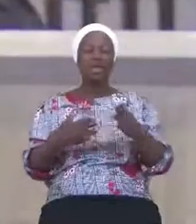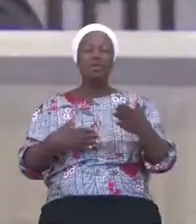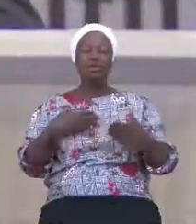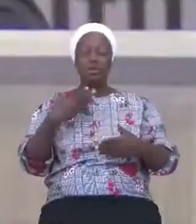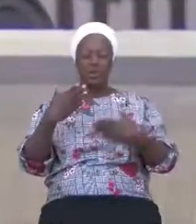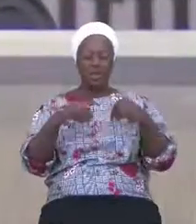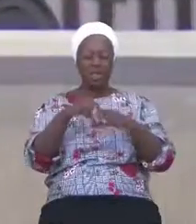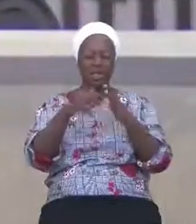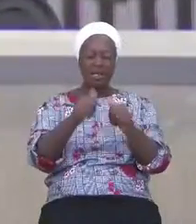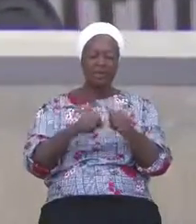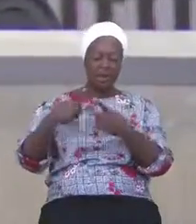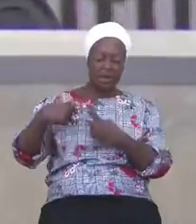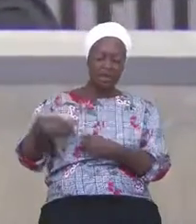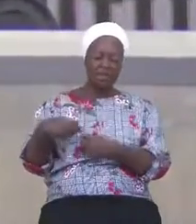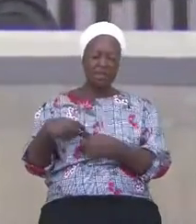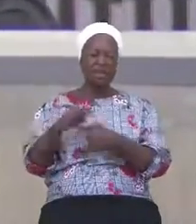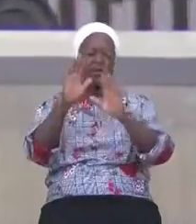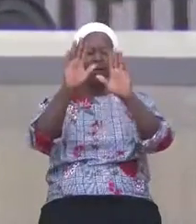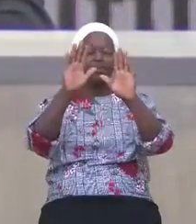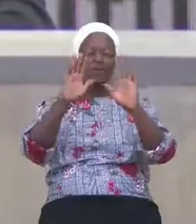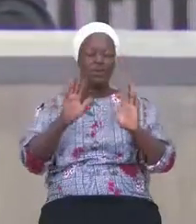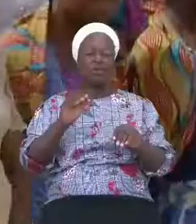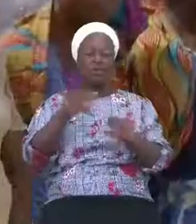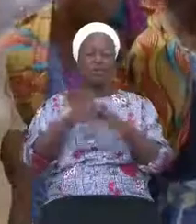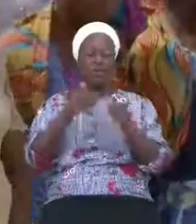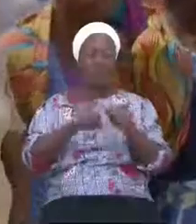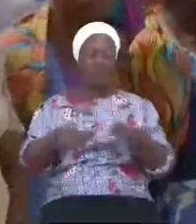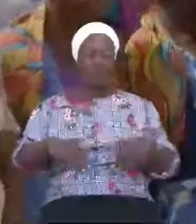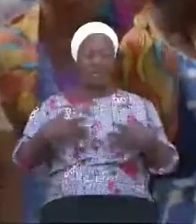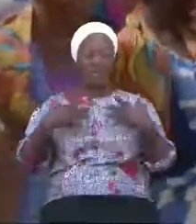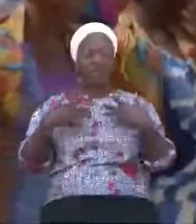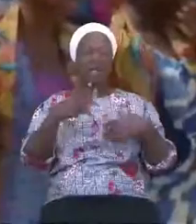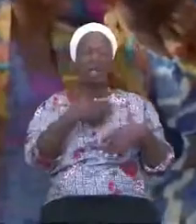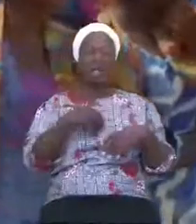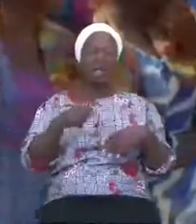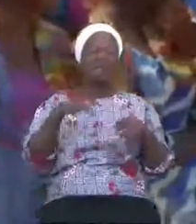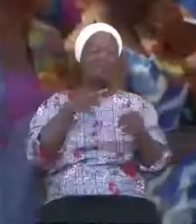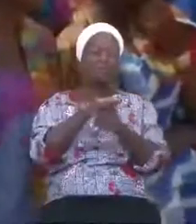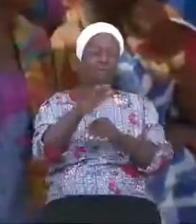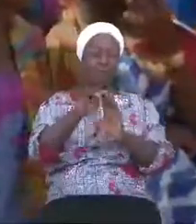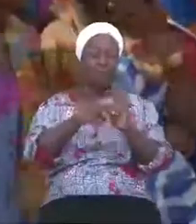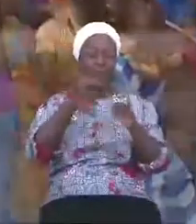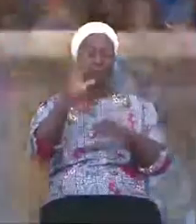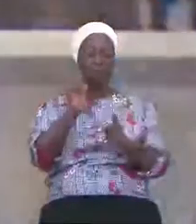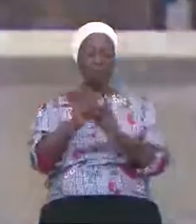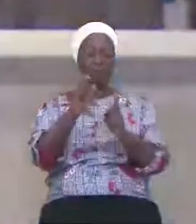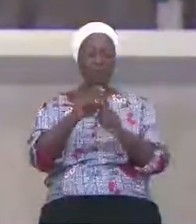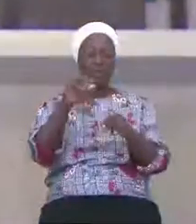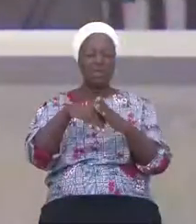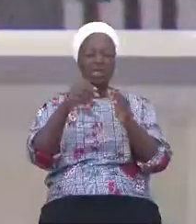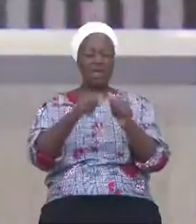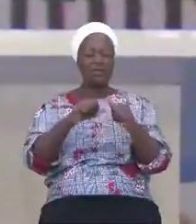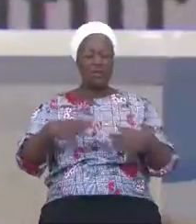Mets la joie dans chaque cœur, mets des miracles dans chaque vie et l'accomplissement de ta parole dans